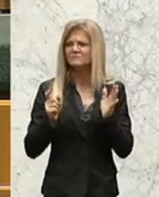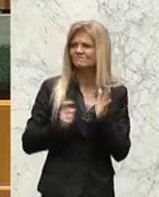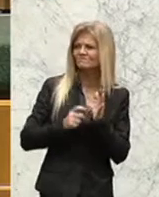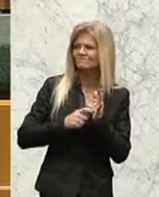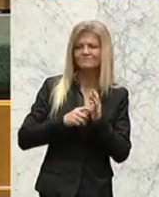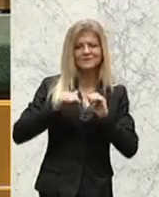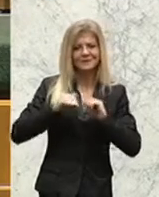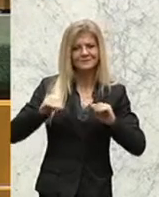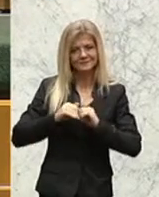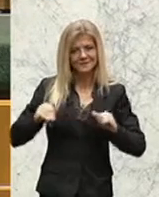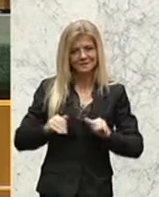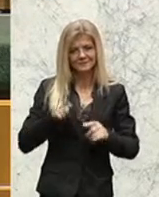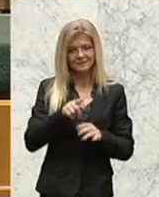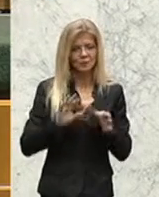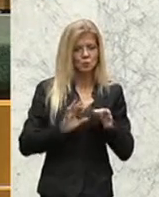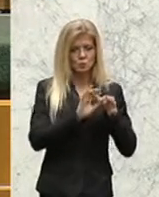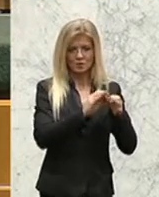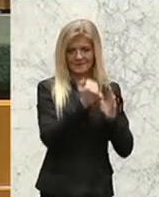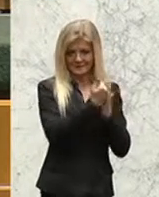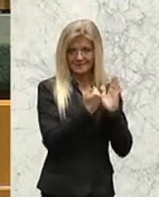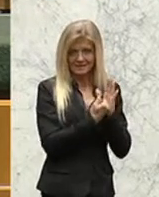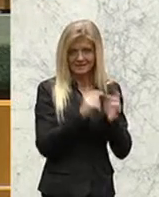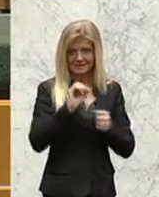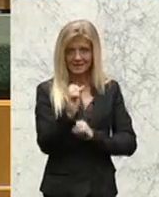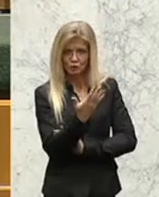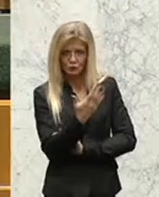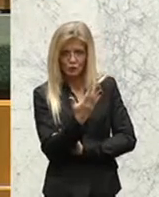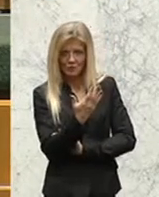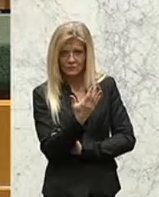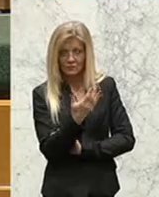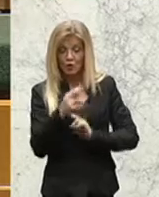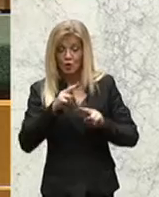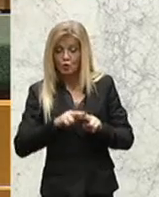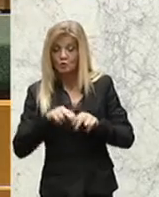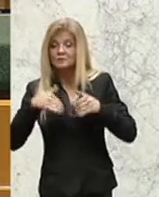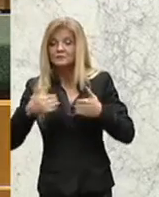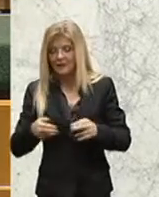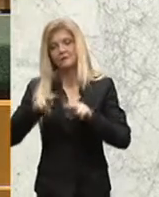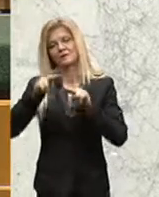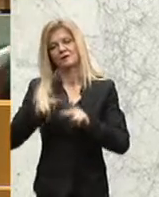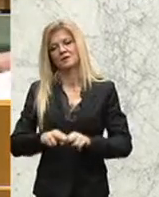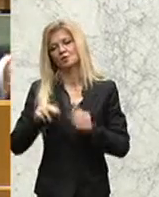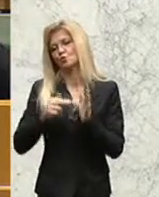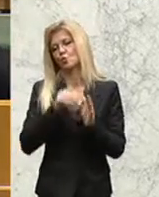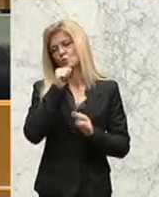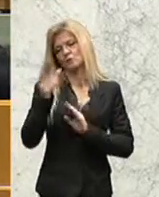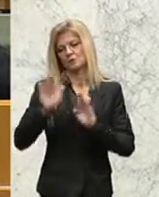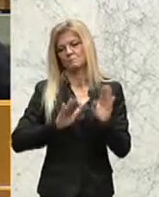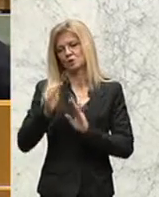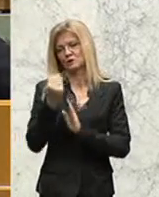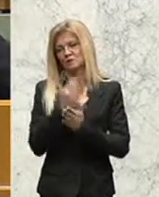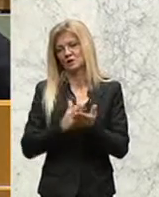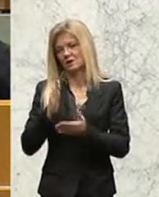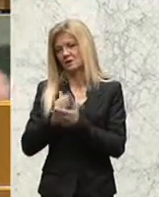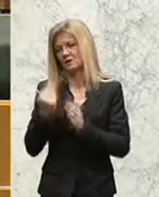der Systematik des Gesetzesentwurfs entsprechen und schließlich über die restlichen, noch nicht abgestimmten Teile des Gesetzesentwurfs